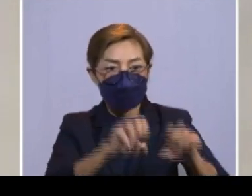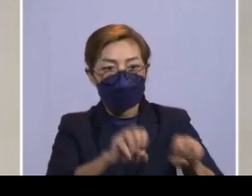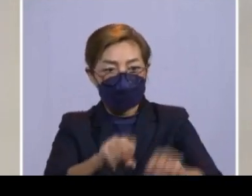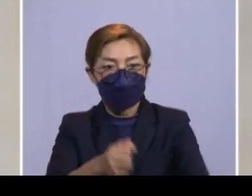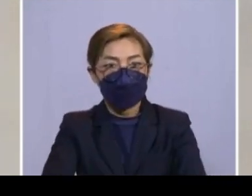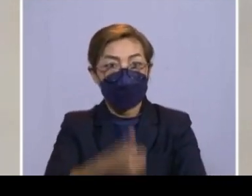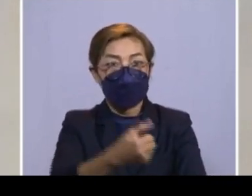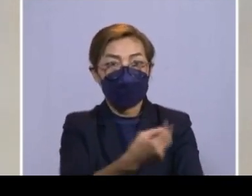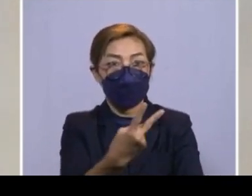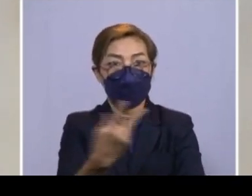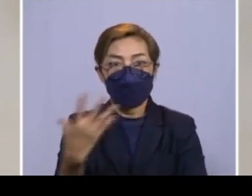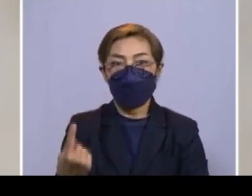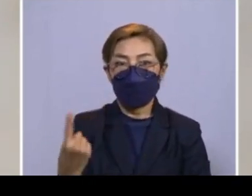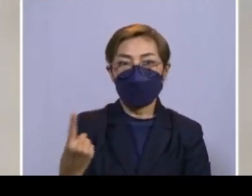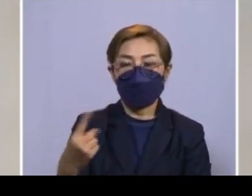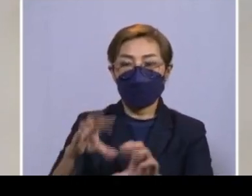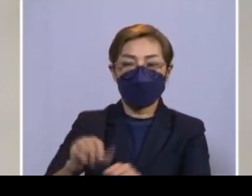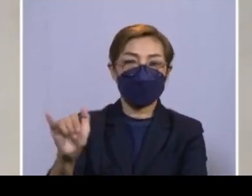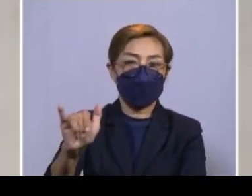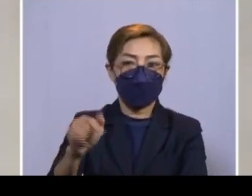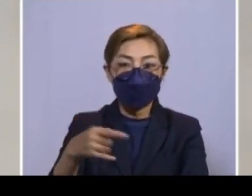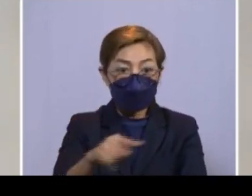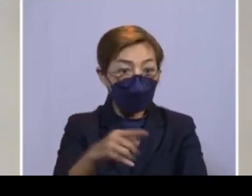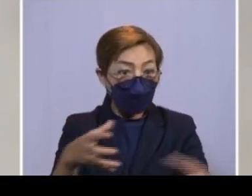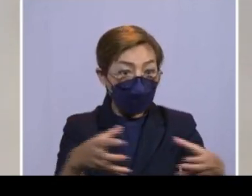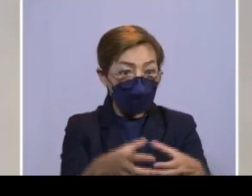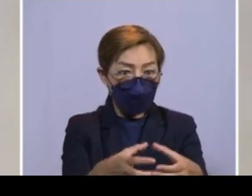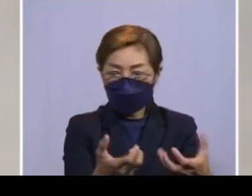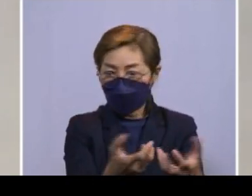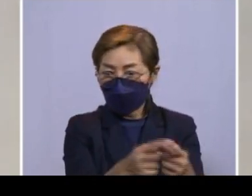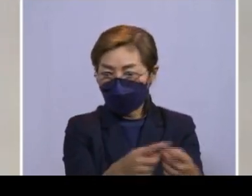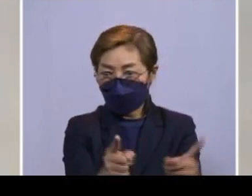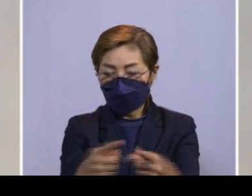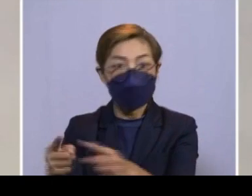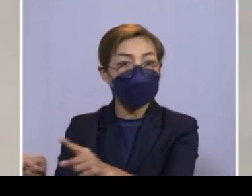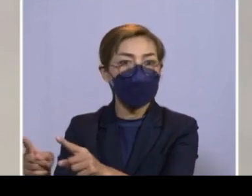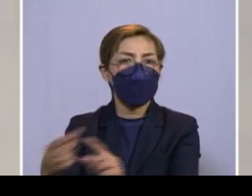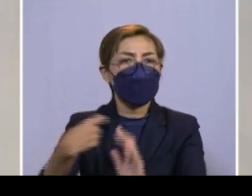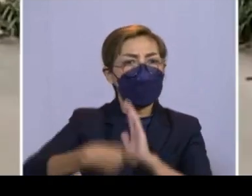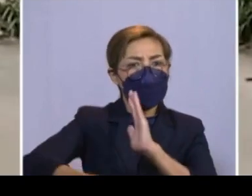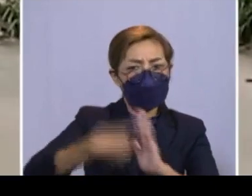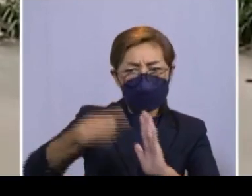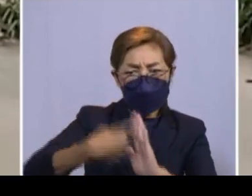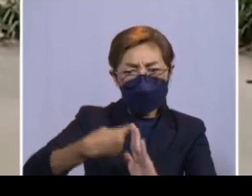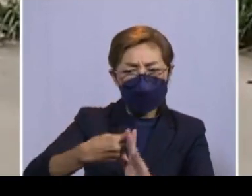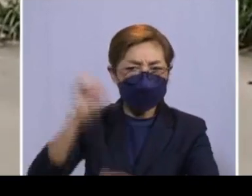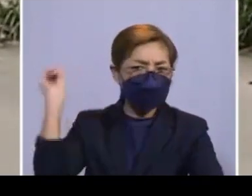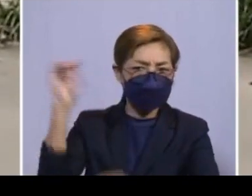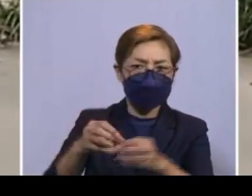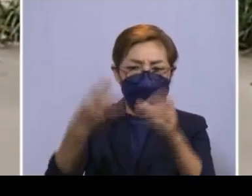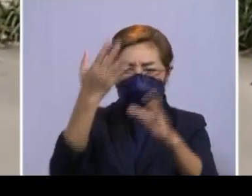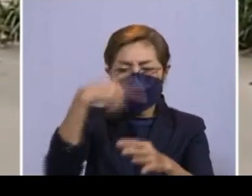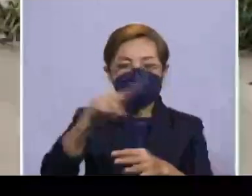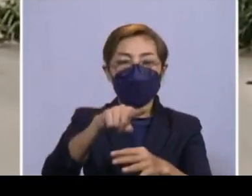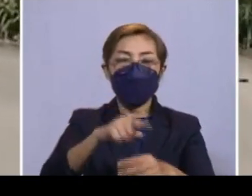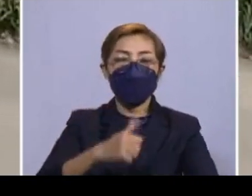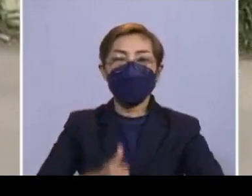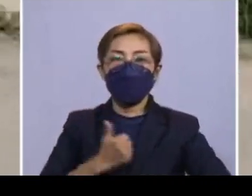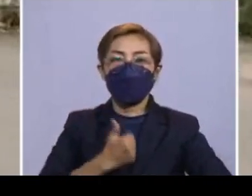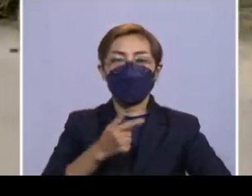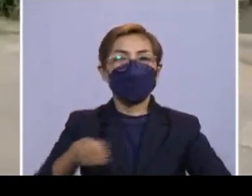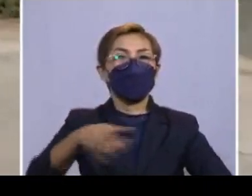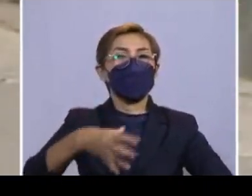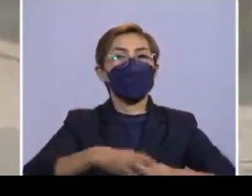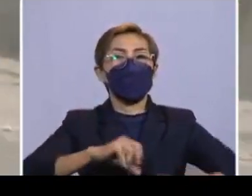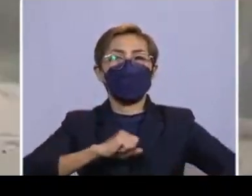เหลืออีก1และก็ต้องบอกว่าเป็นคนละกลุ่มกันแต่ว่าสาเหตุหลักๆทั้งหมดมาจากความคึกขนองเพราะว่าน้องๆยังเป็นวั